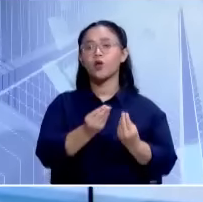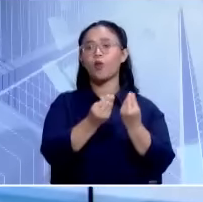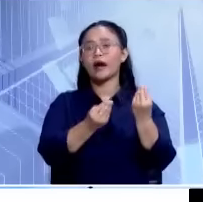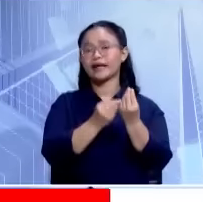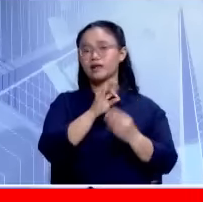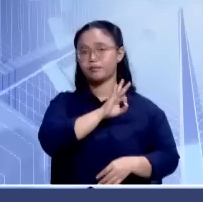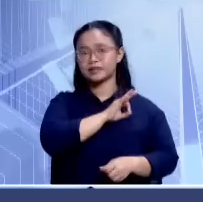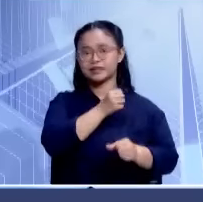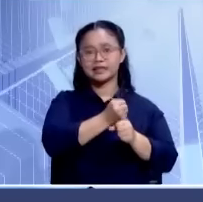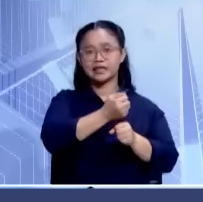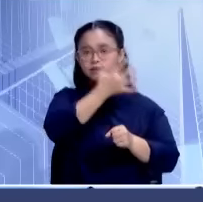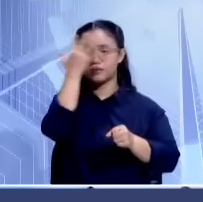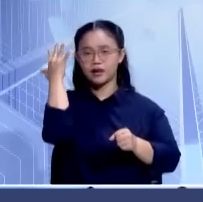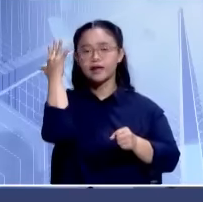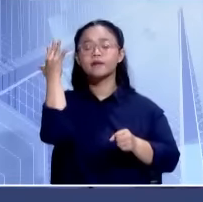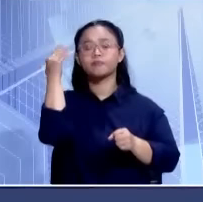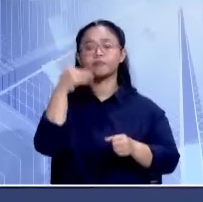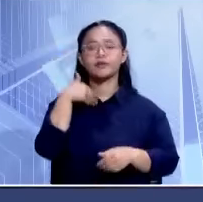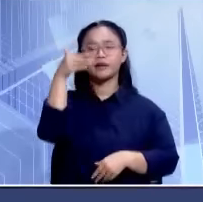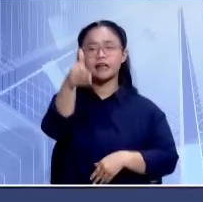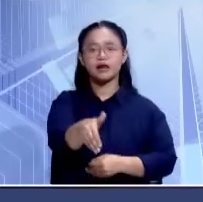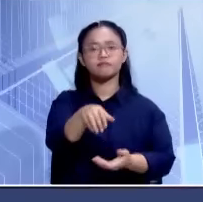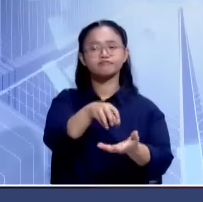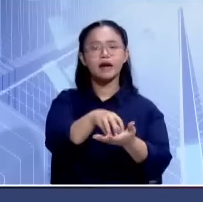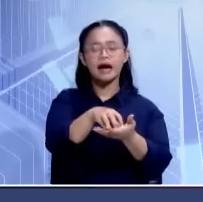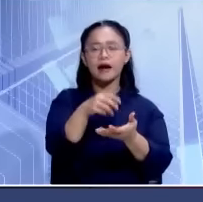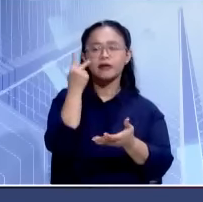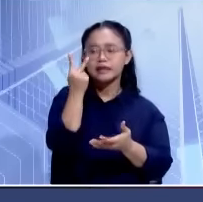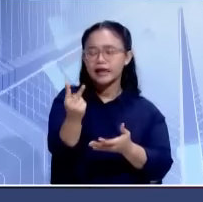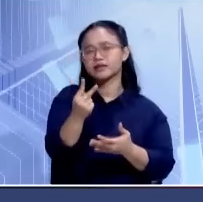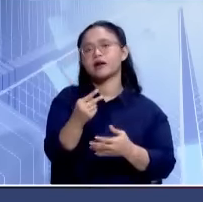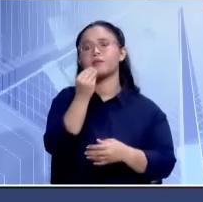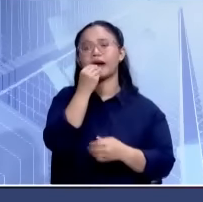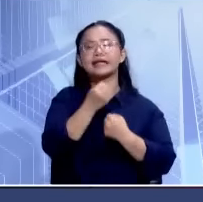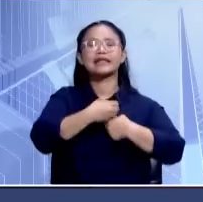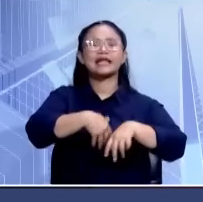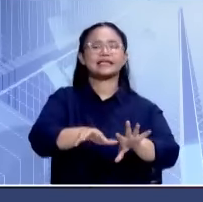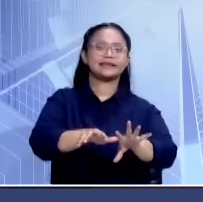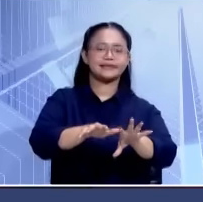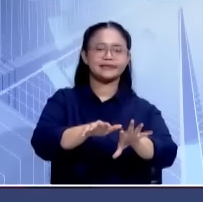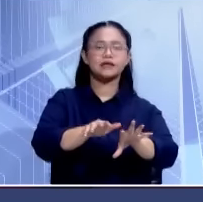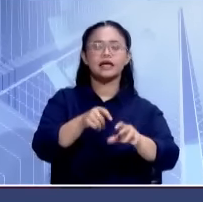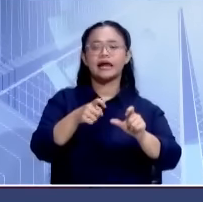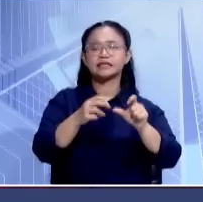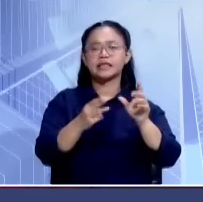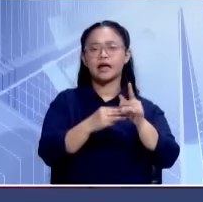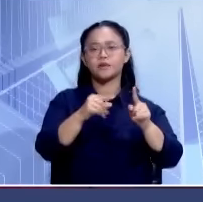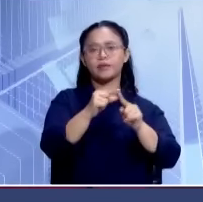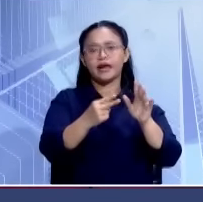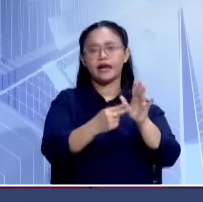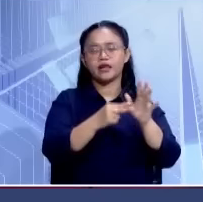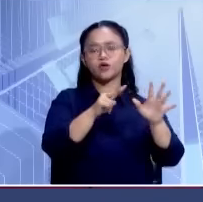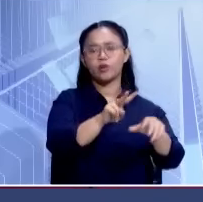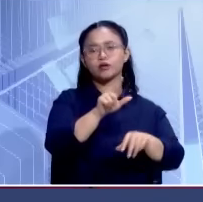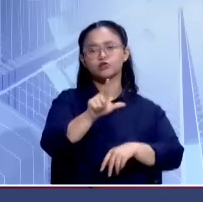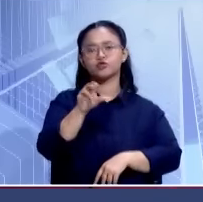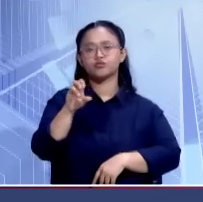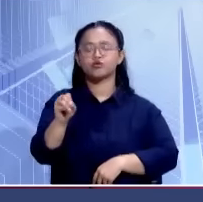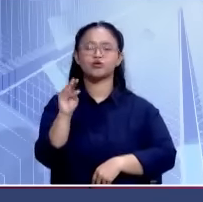Sementara itu, Wakil Presiden Gibran Rakabuming Raka juga meninjau langsung program makan bergizi gratis yang berlangsung di